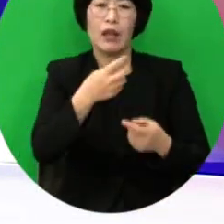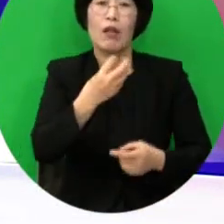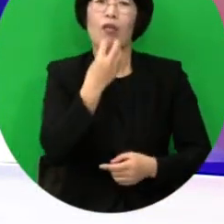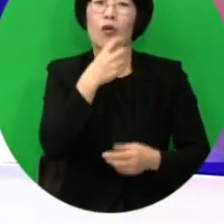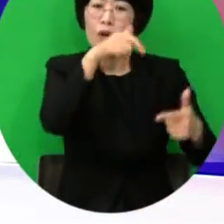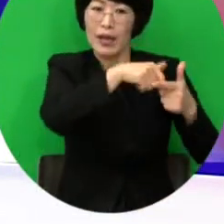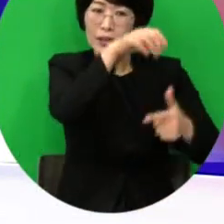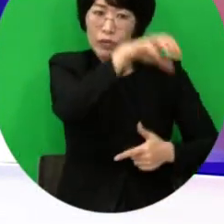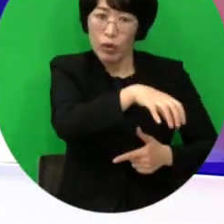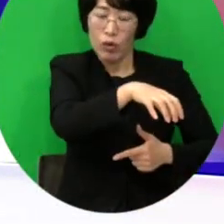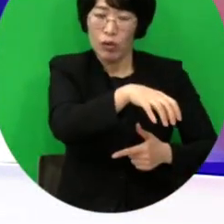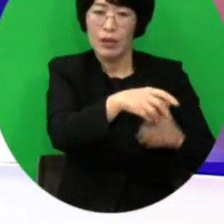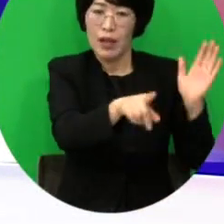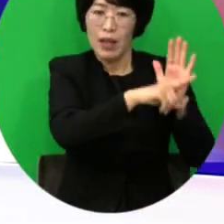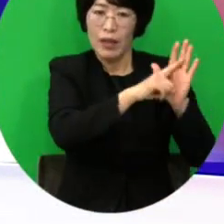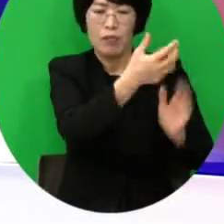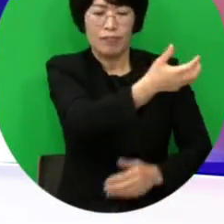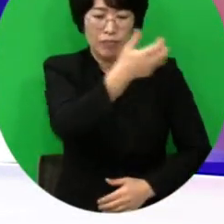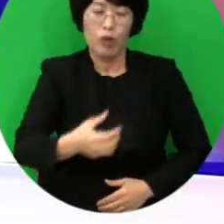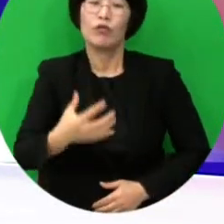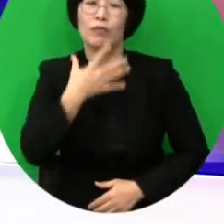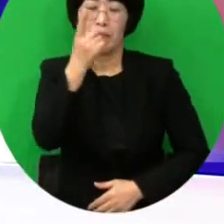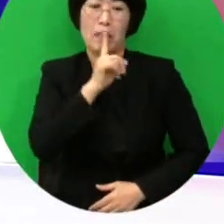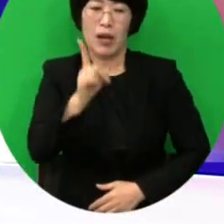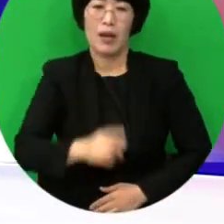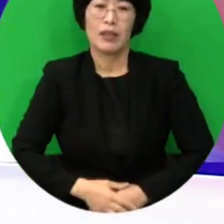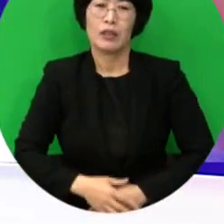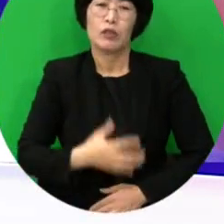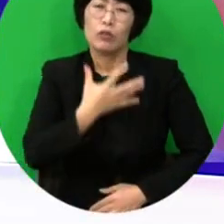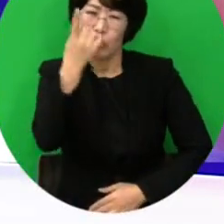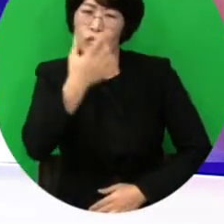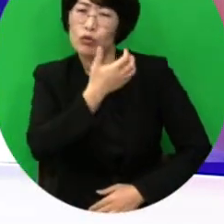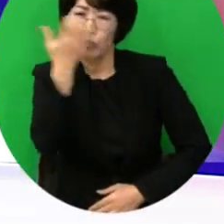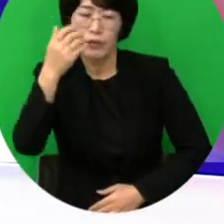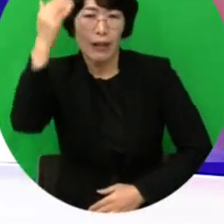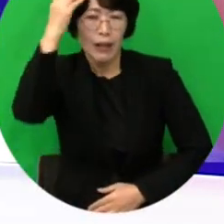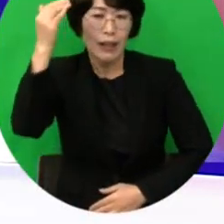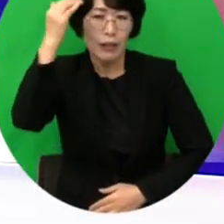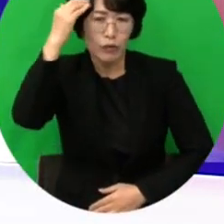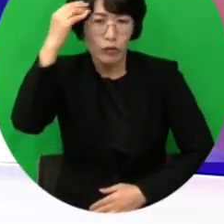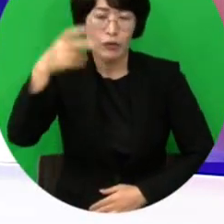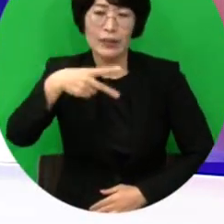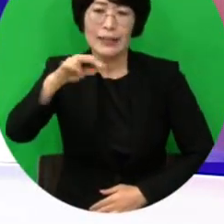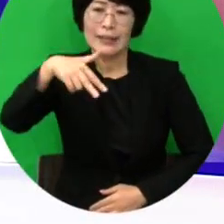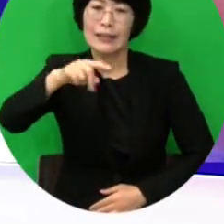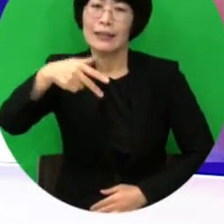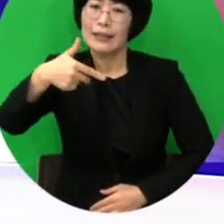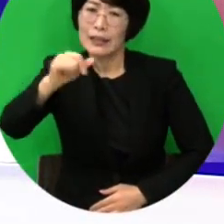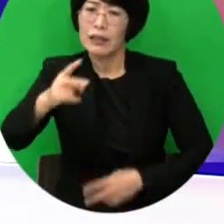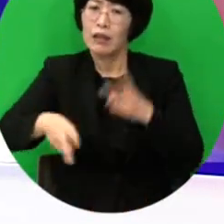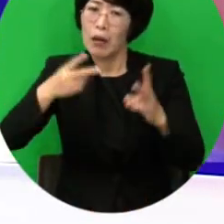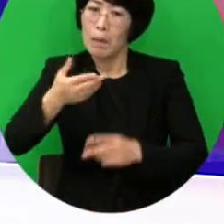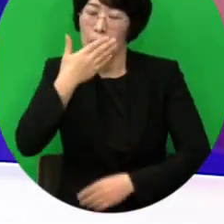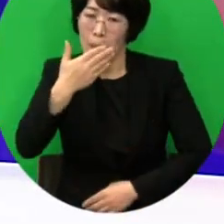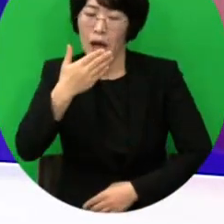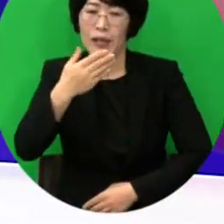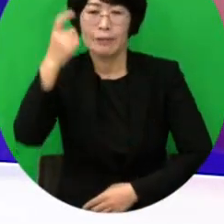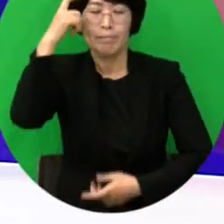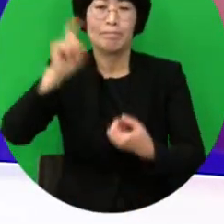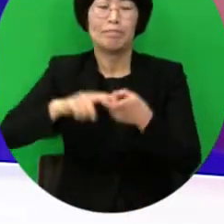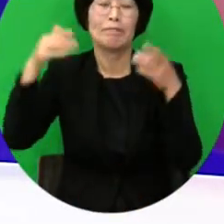유명 제작사가 순천으로 옮기기로 한 건데 순천이 꿈꾸는 K-디즈니의 신호탄이 될지 주목됩니다. 유민호